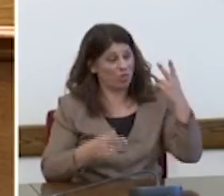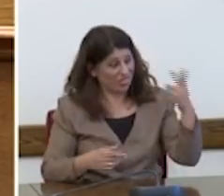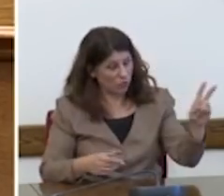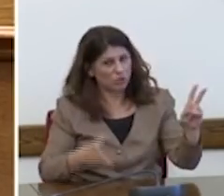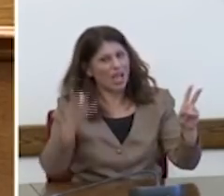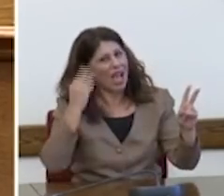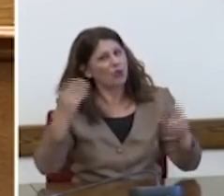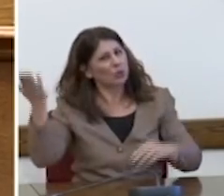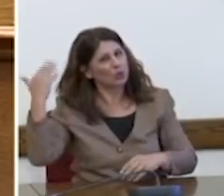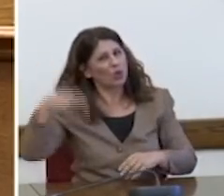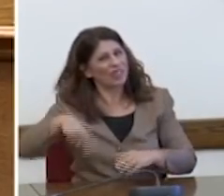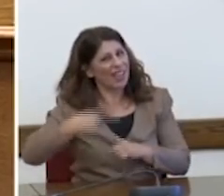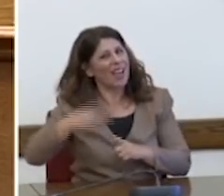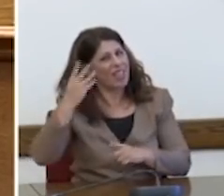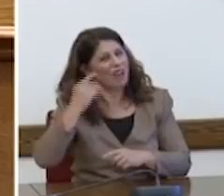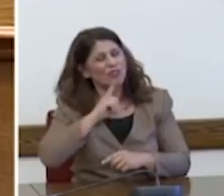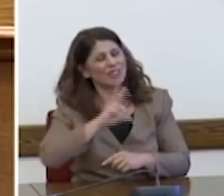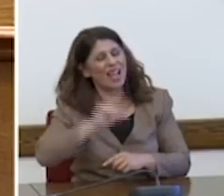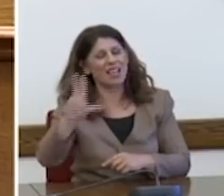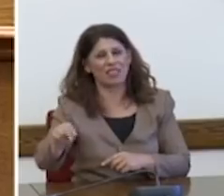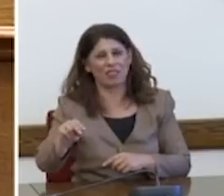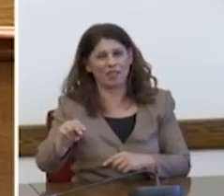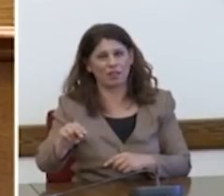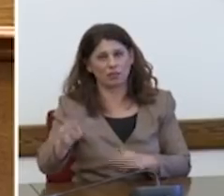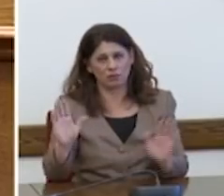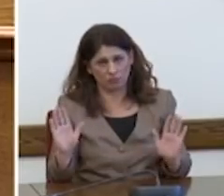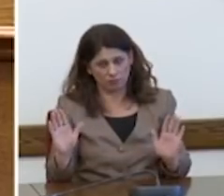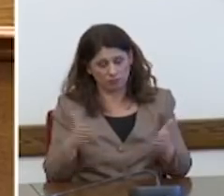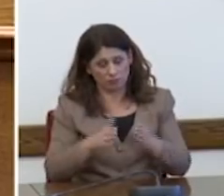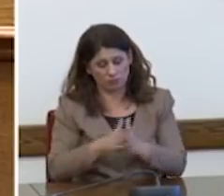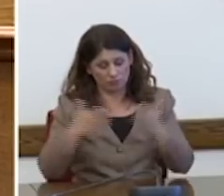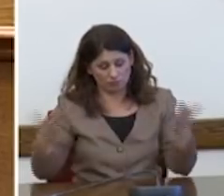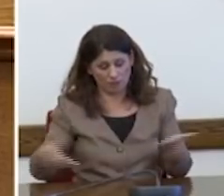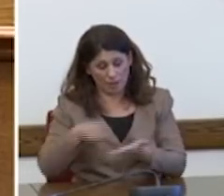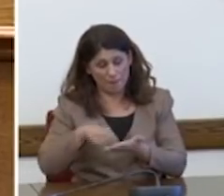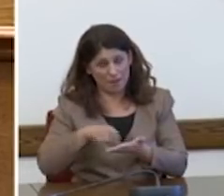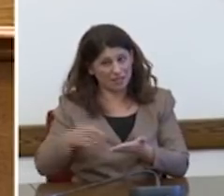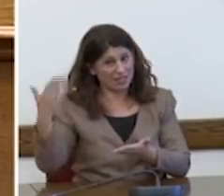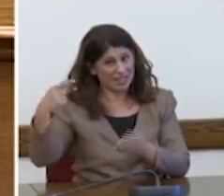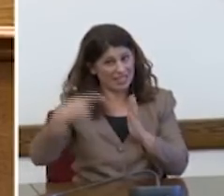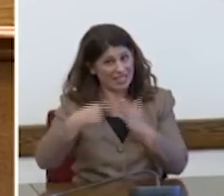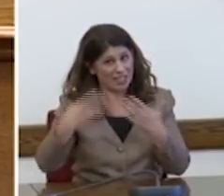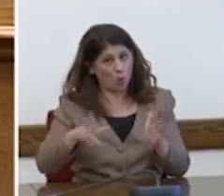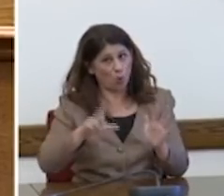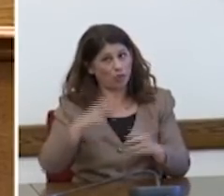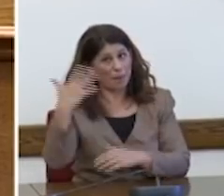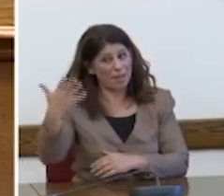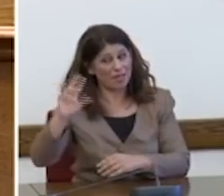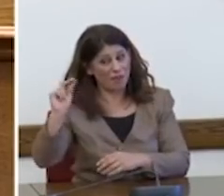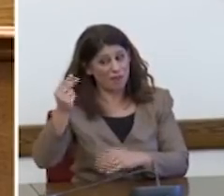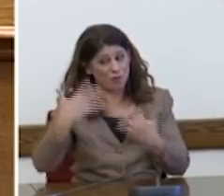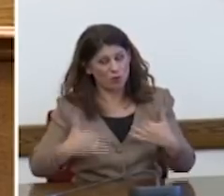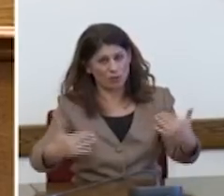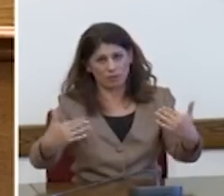και τότε ο ελληνικός λαός. Ανοίξτε λίγο τα πρακτικά εκείνης της Βουλής του 85. Ότι τάχα